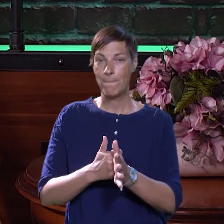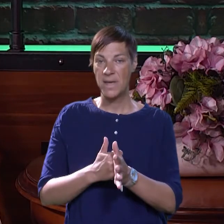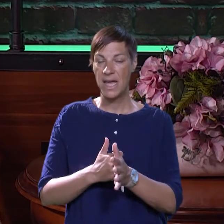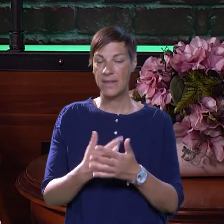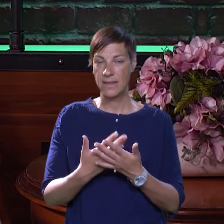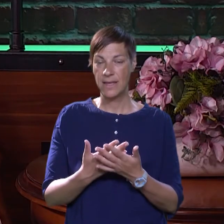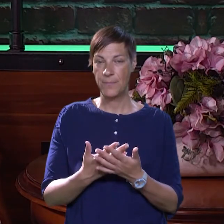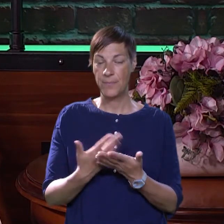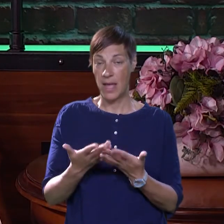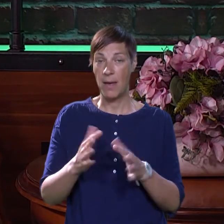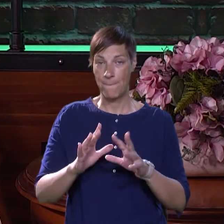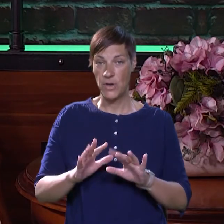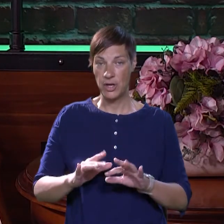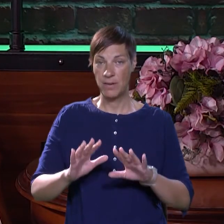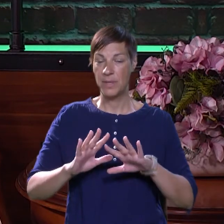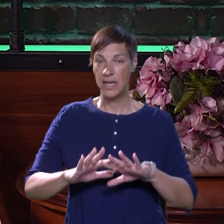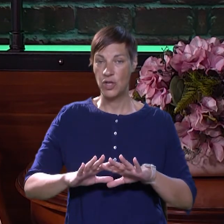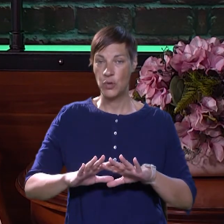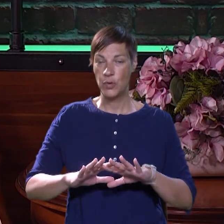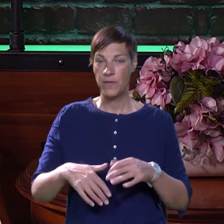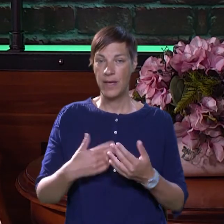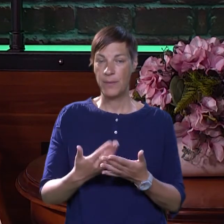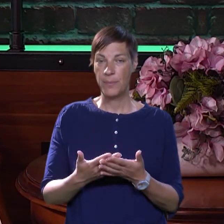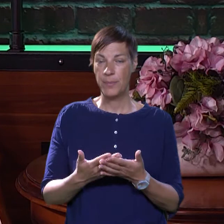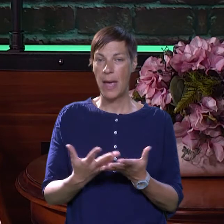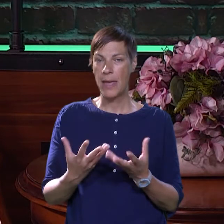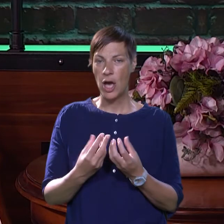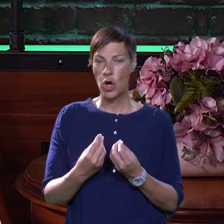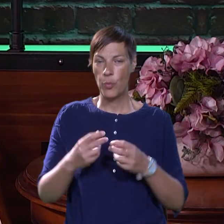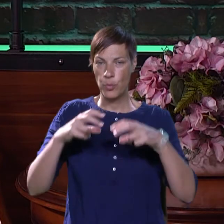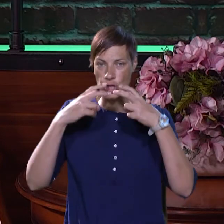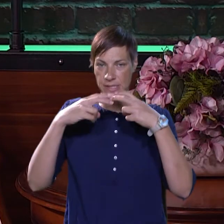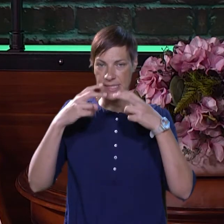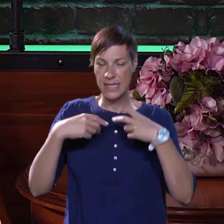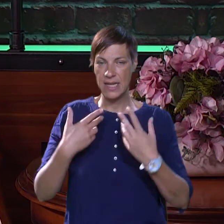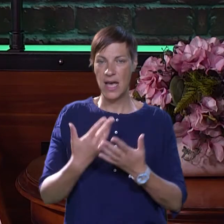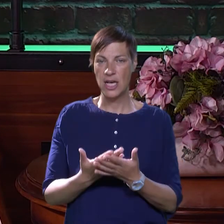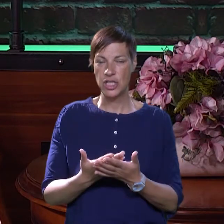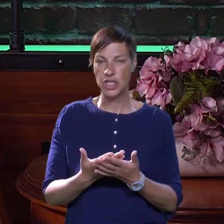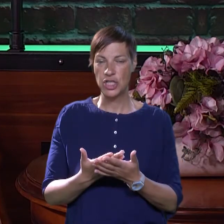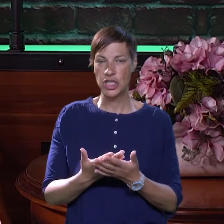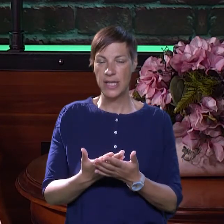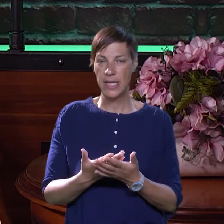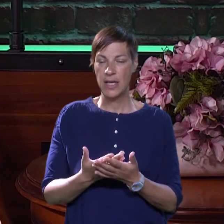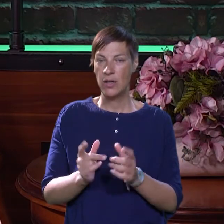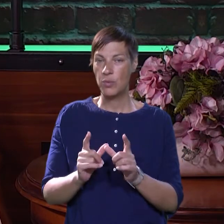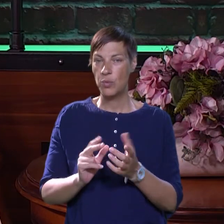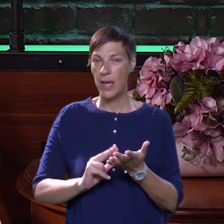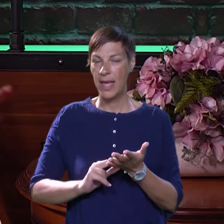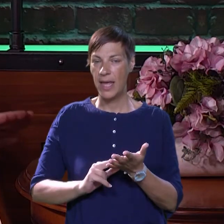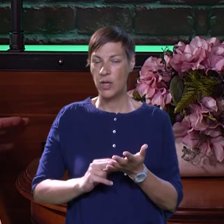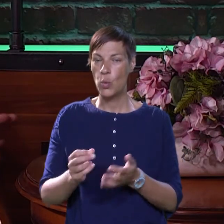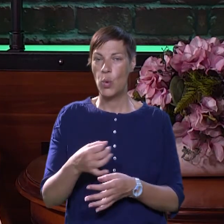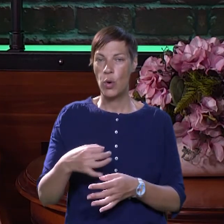da ne pričamo o programiranju, web dizajnu i tim toga. Jako puno traže se i u Ujedinjenim narodima